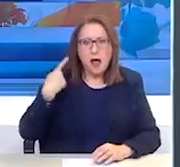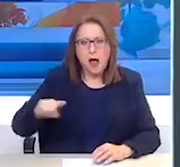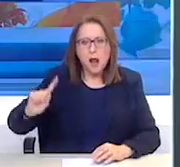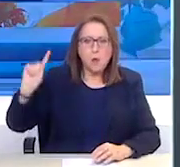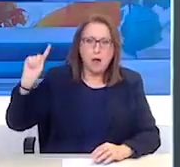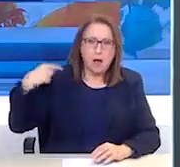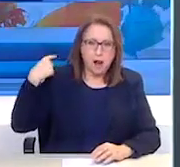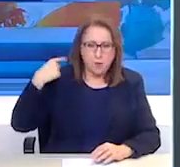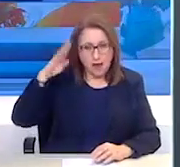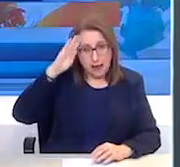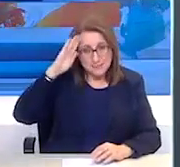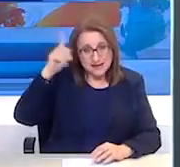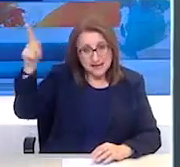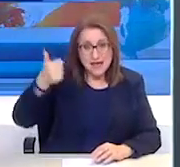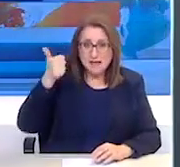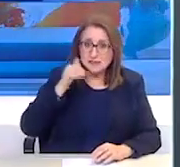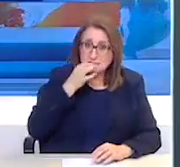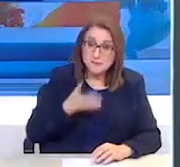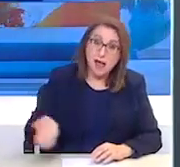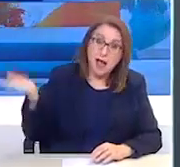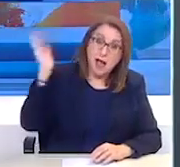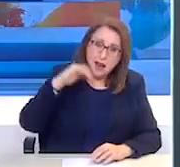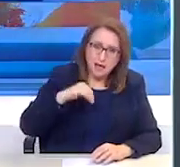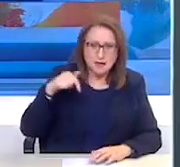περίφημο Αμερικανικό CDC, ανακοίνωσε την